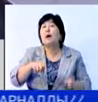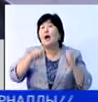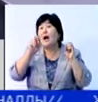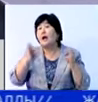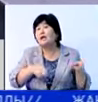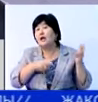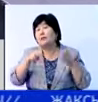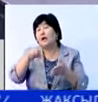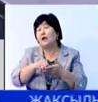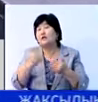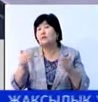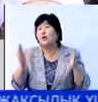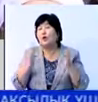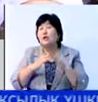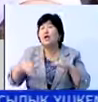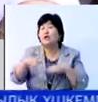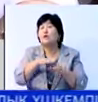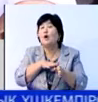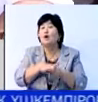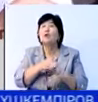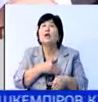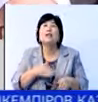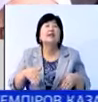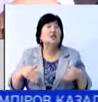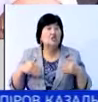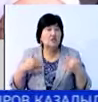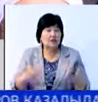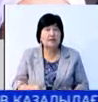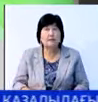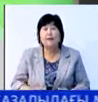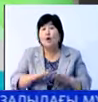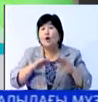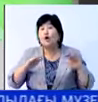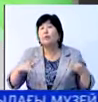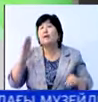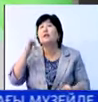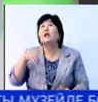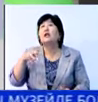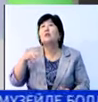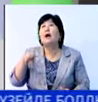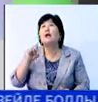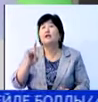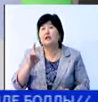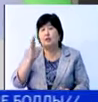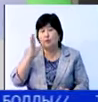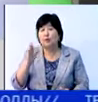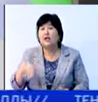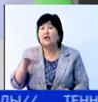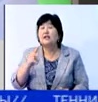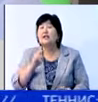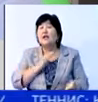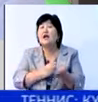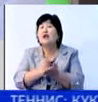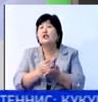қатысып, құлшылық үйі жамағатқа толсын деген ниетін жеткізді. Ұрпағымыз иманды болса екен, дінге қызмет ететін болса екен деп тілеген болатын